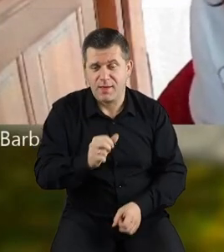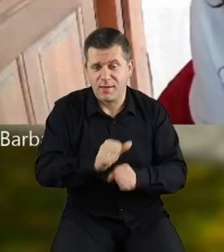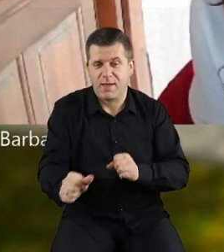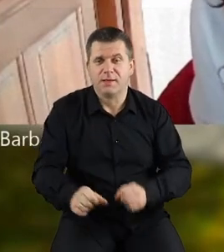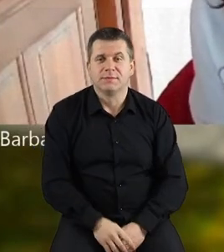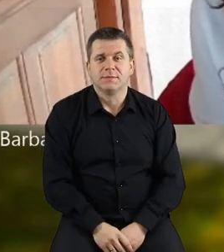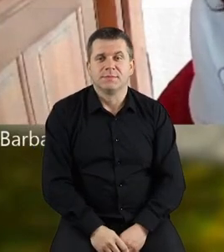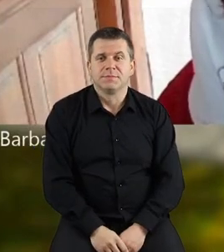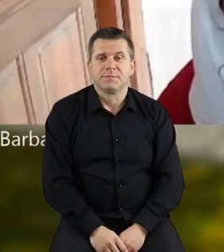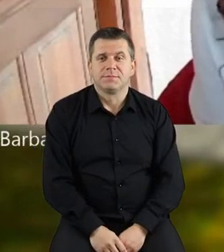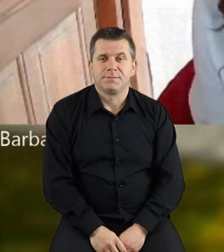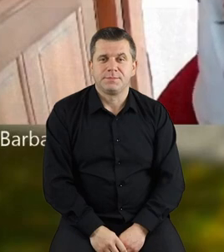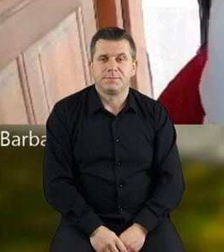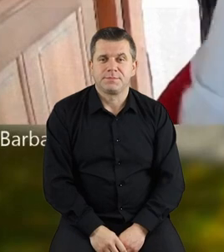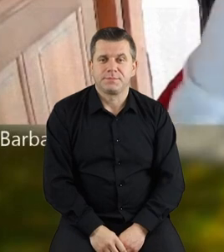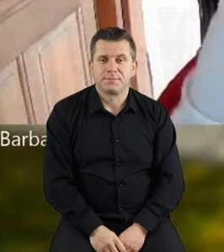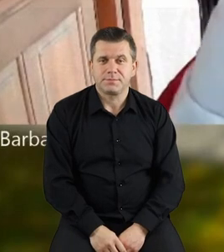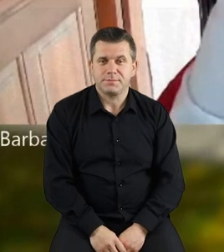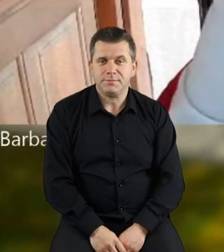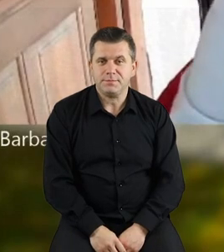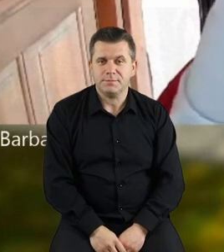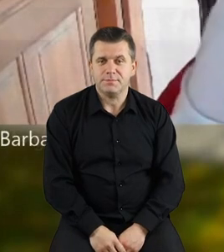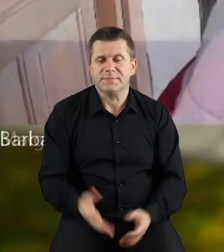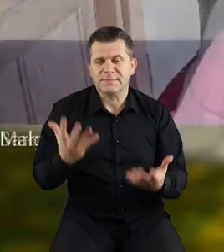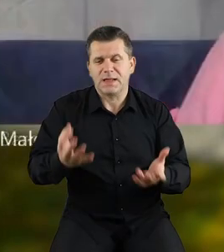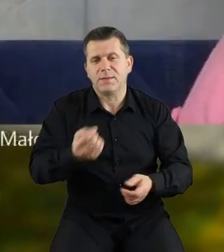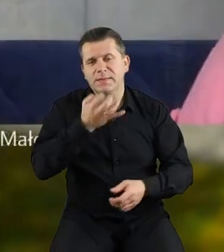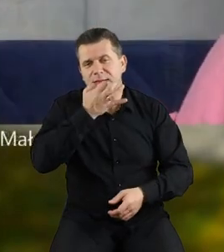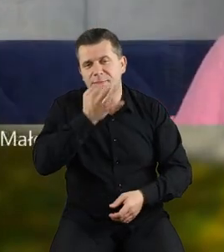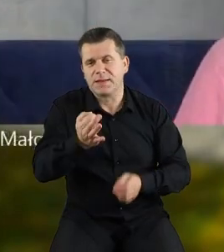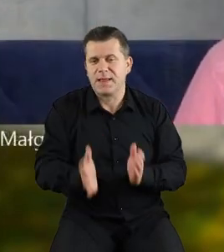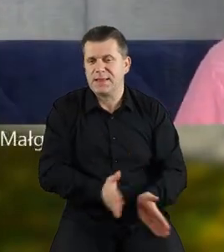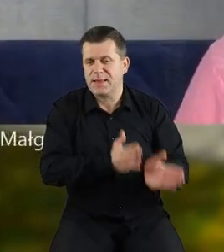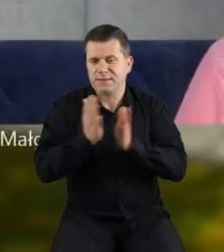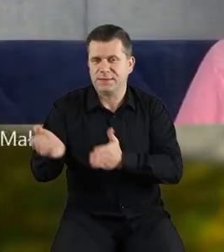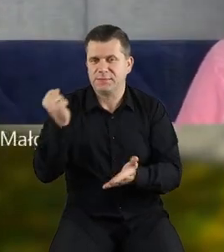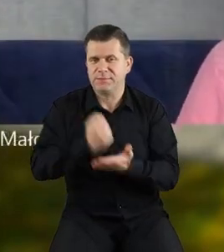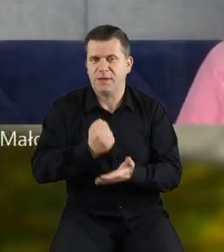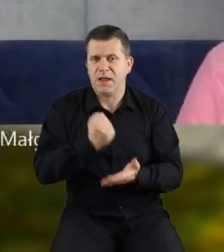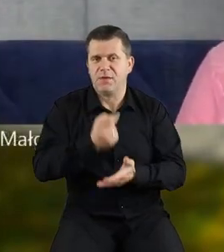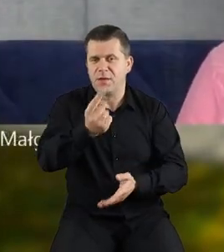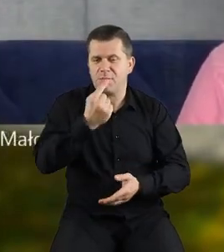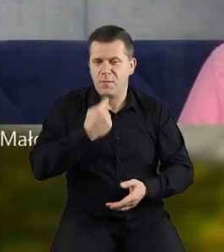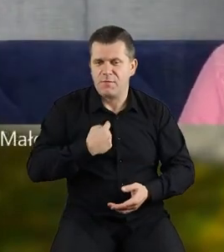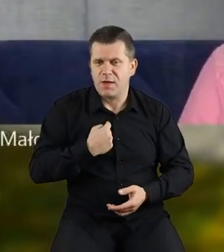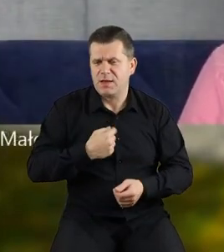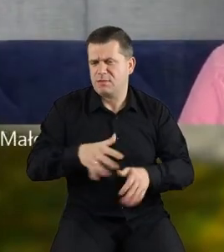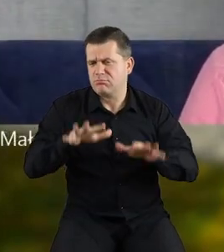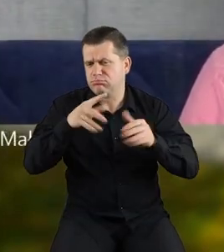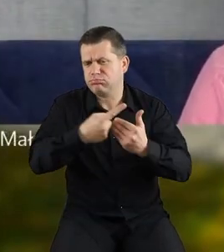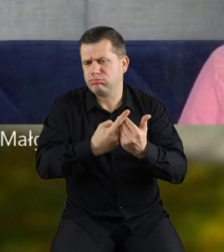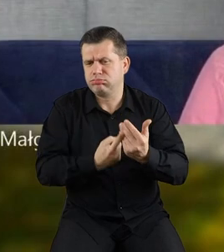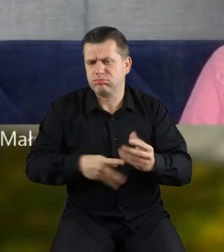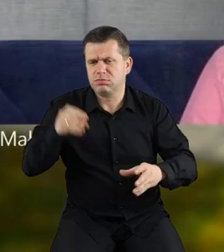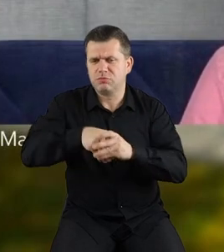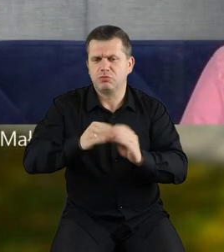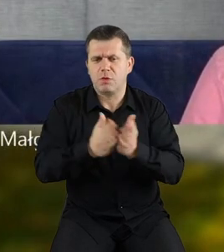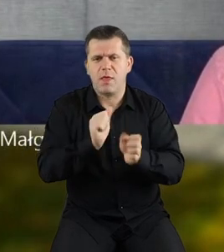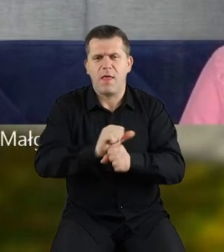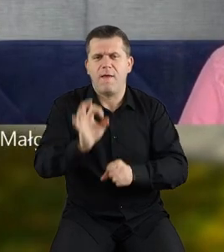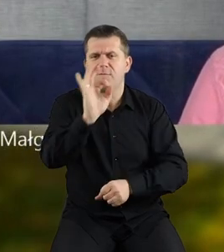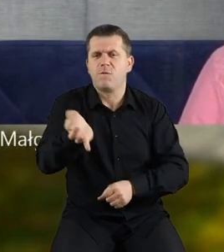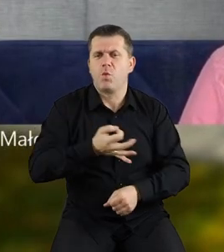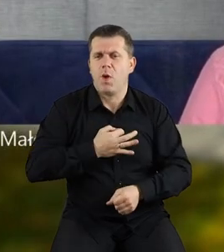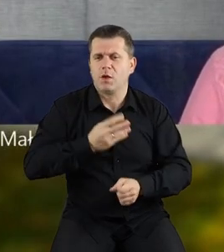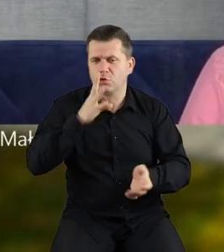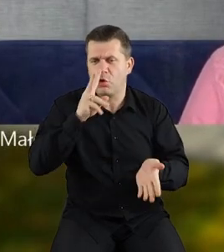że tak, rzeczywiście tak jest. I boję się trochę zapytać o kolejną rzecz, bo jak powiedziałeś, że tyle w tej książce